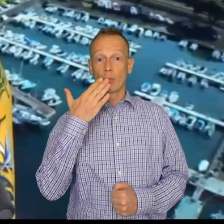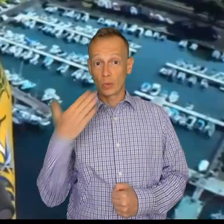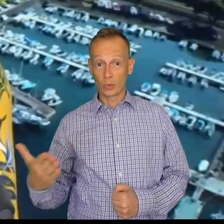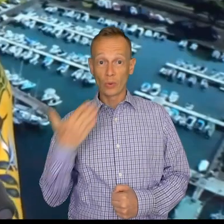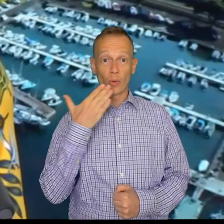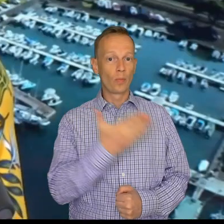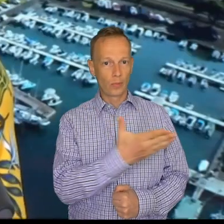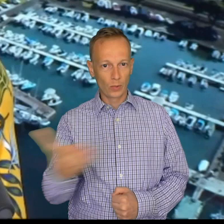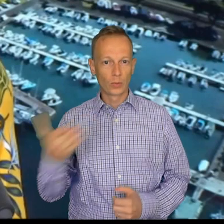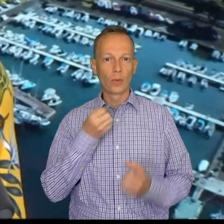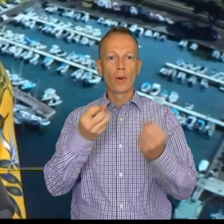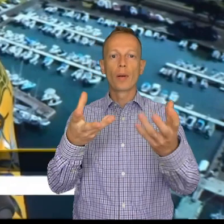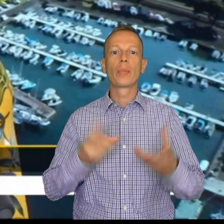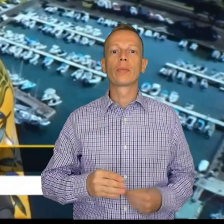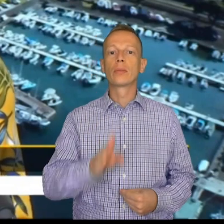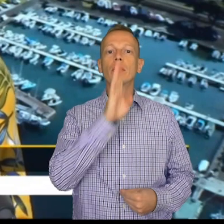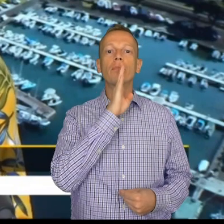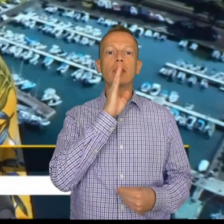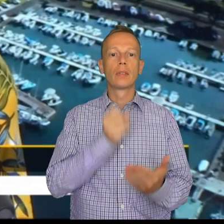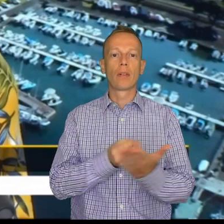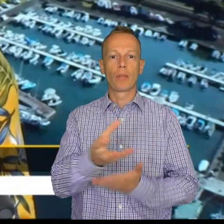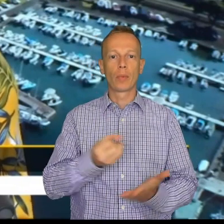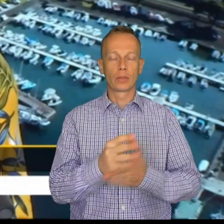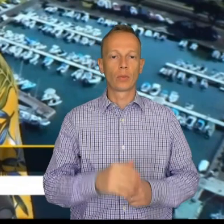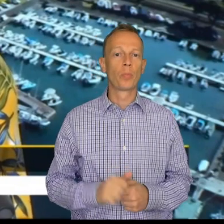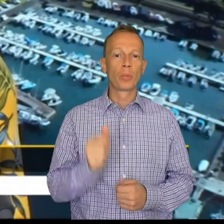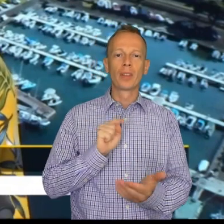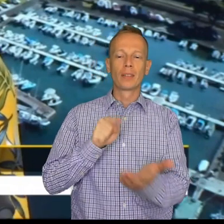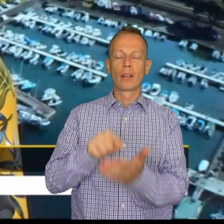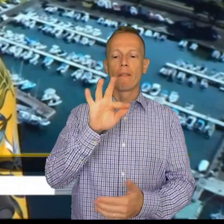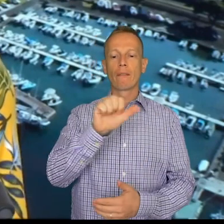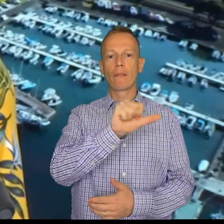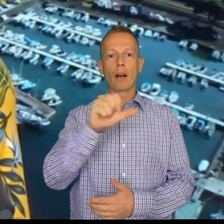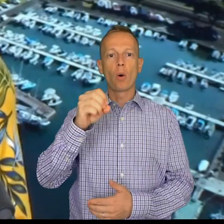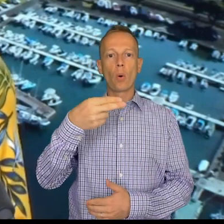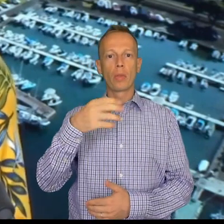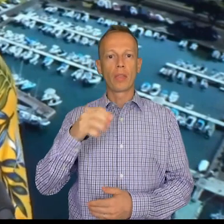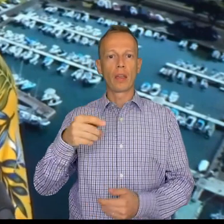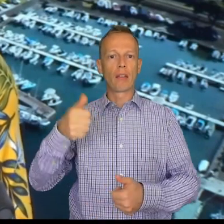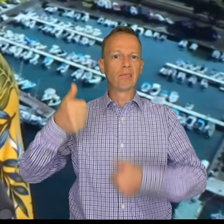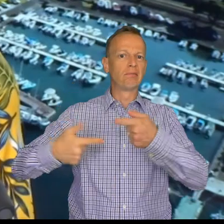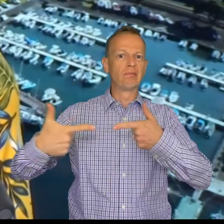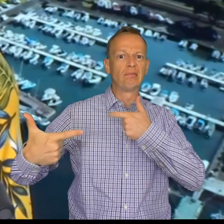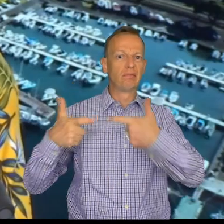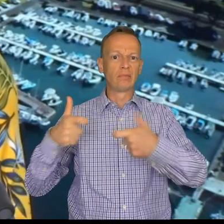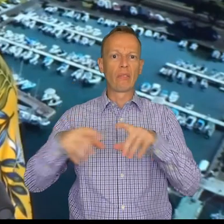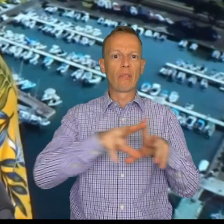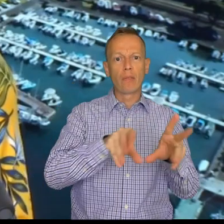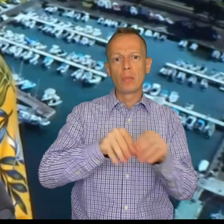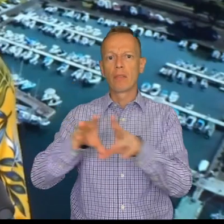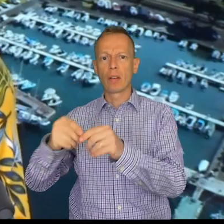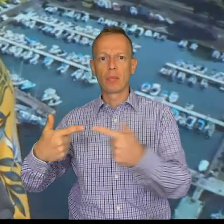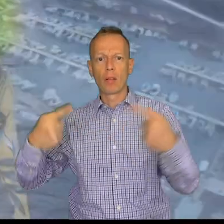Bonjour Éméré, bonjour à tous et bienvenue dans votre journal de la mi-journée. Direction tout d'abord Faouné où un litige foncier oppose des